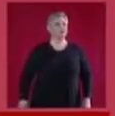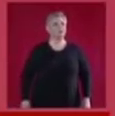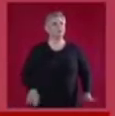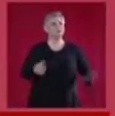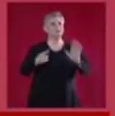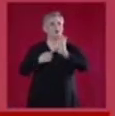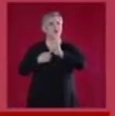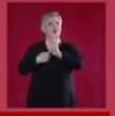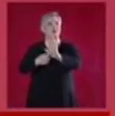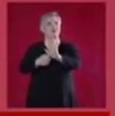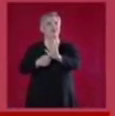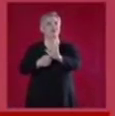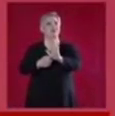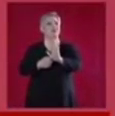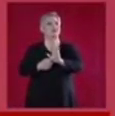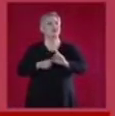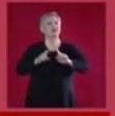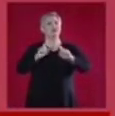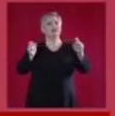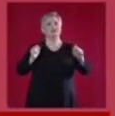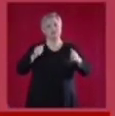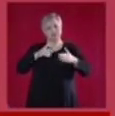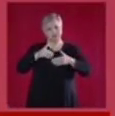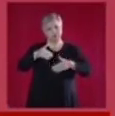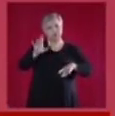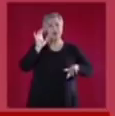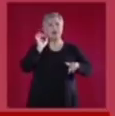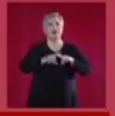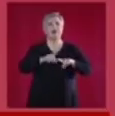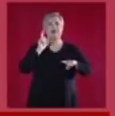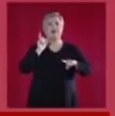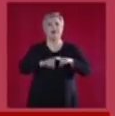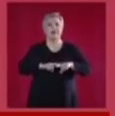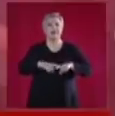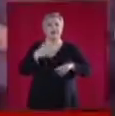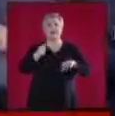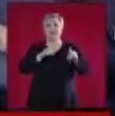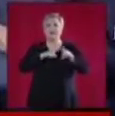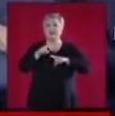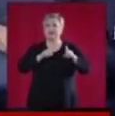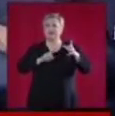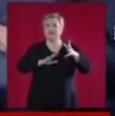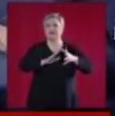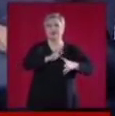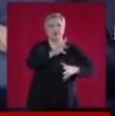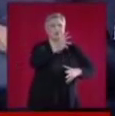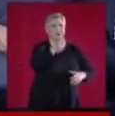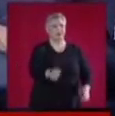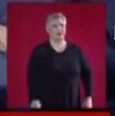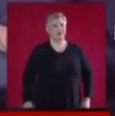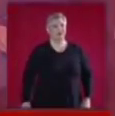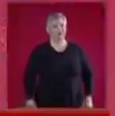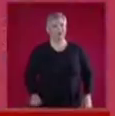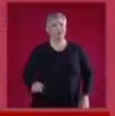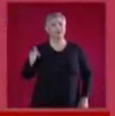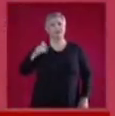το πρόσωπο μιας άλλης ελλάδας της δημιουργικής ελλάδας και η κοινή πίστη όλων μας ότι η πατρίδα